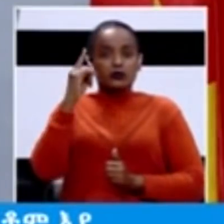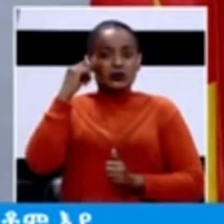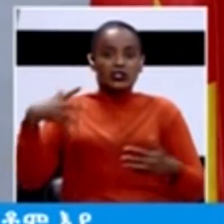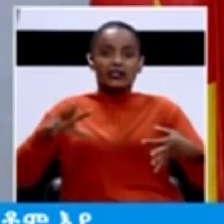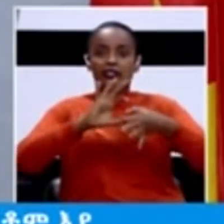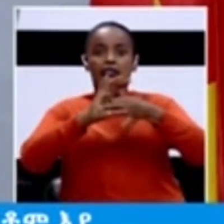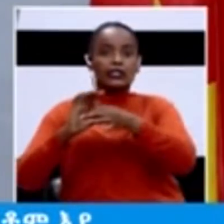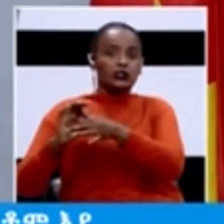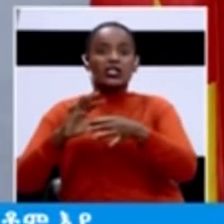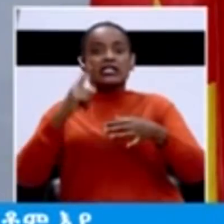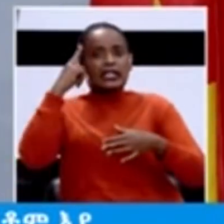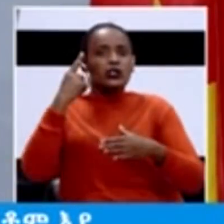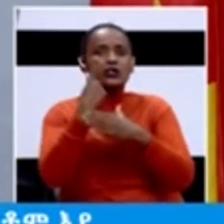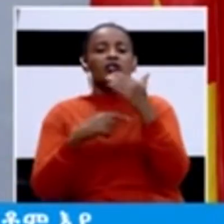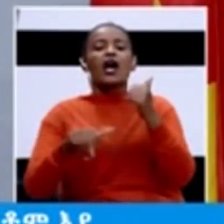ጥራሕ ኣይኮነን